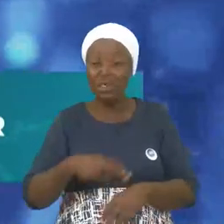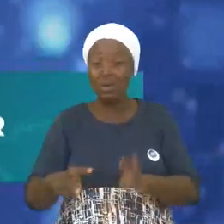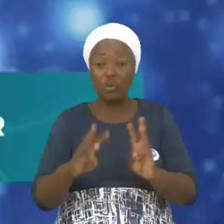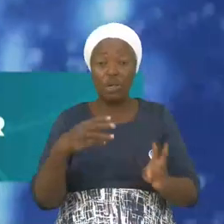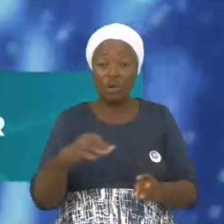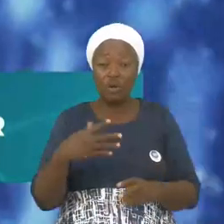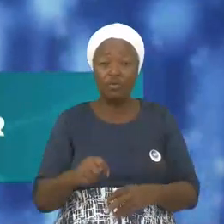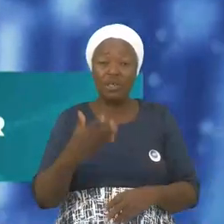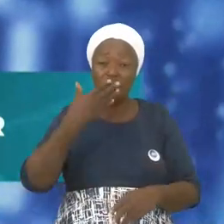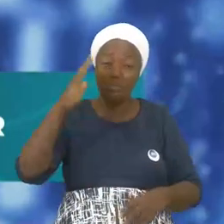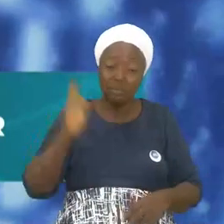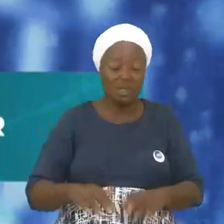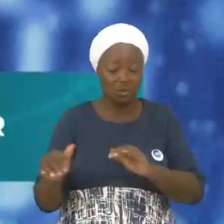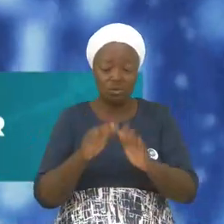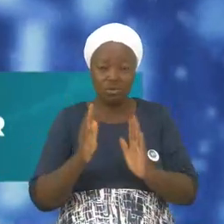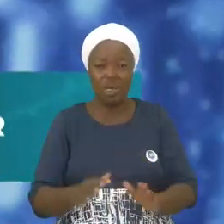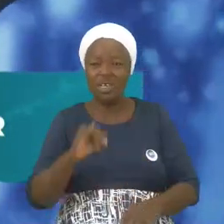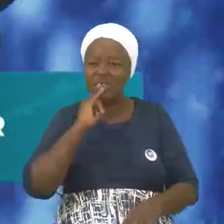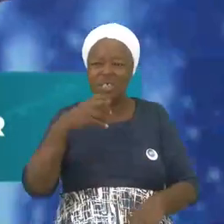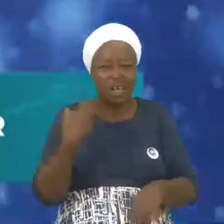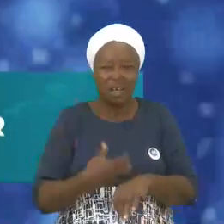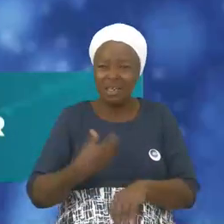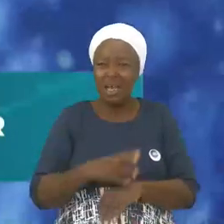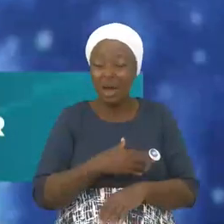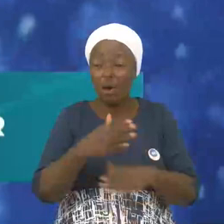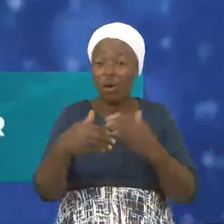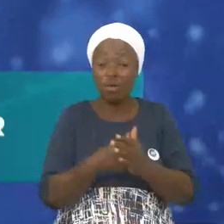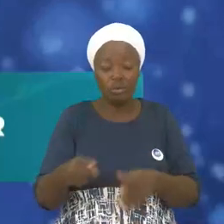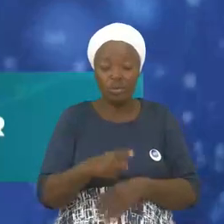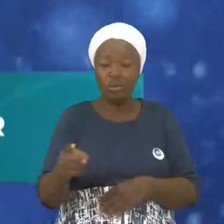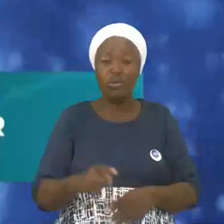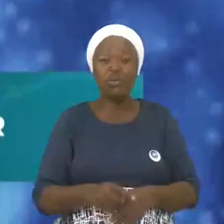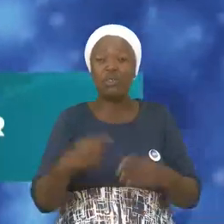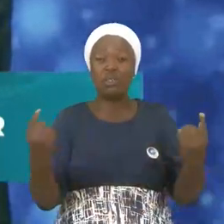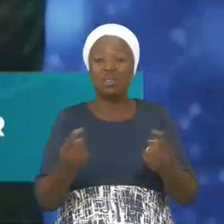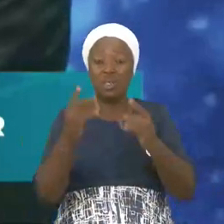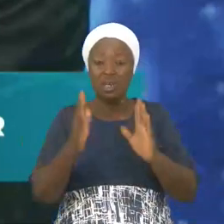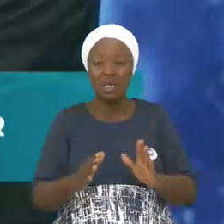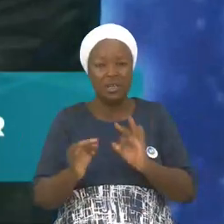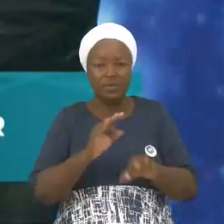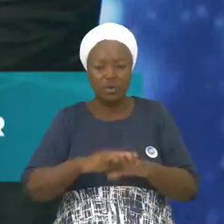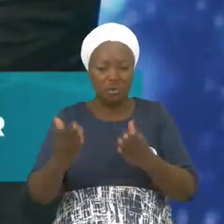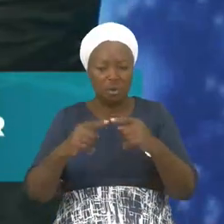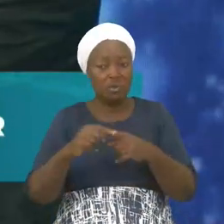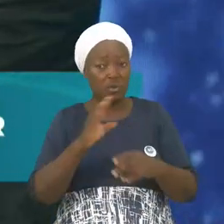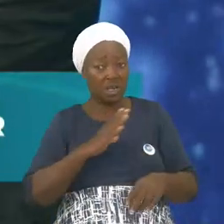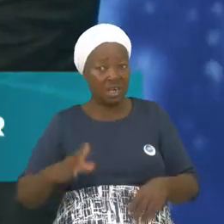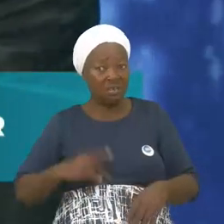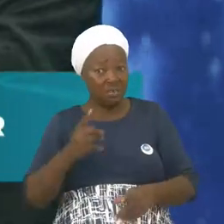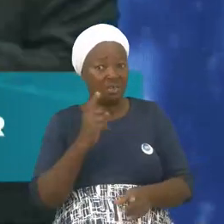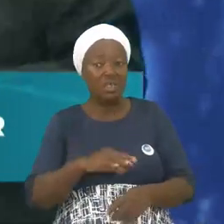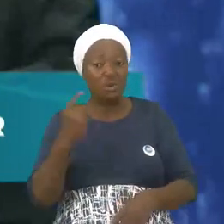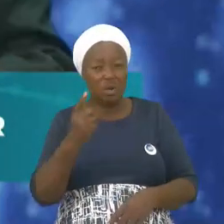des pécheurs endurcis est dure. La voix des malfaiteurs est dure. Tous